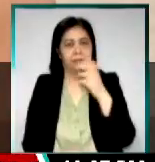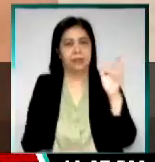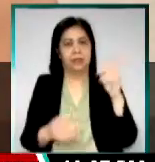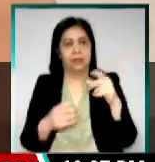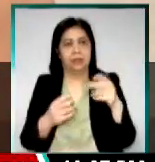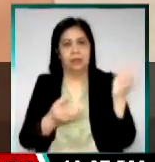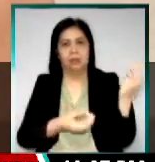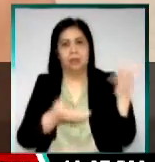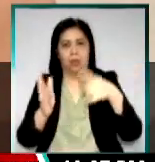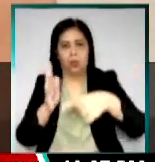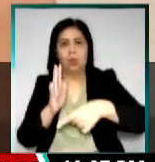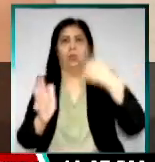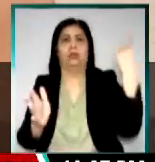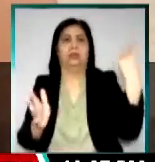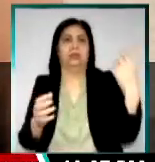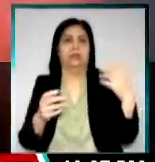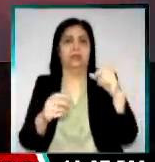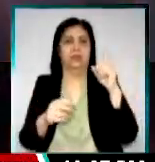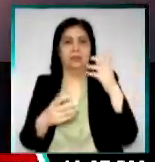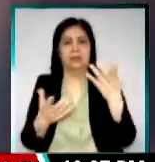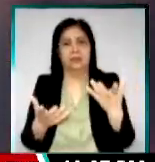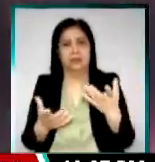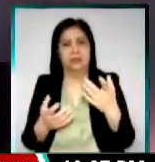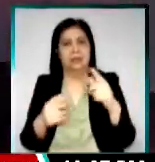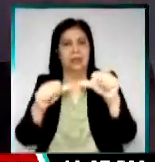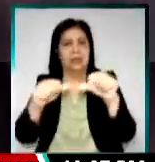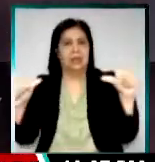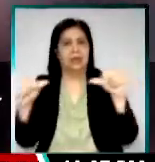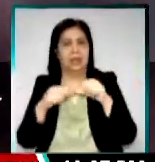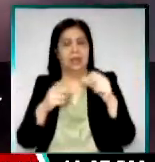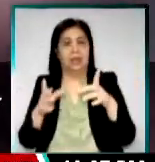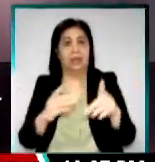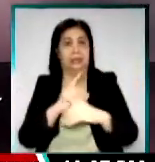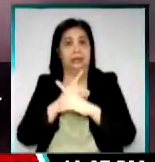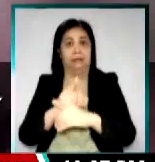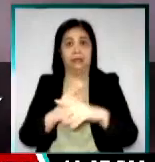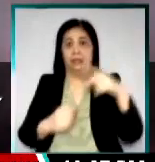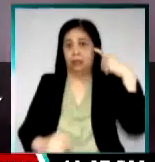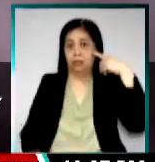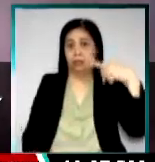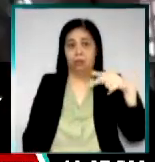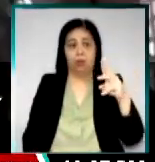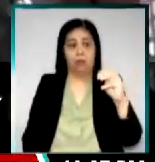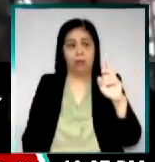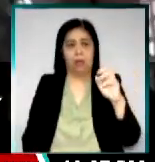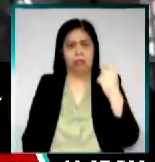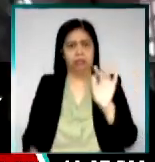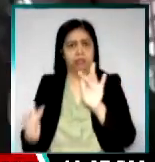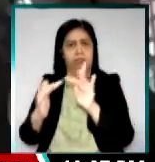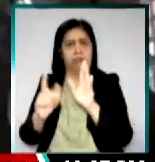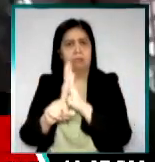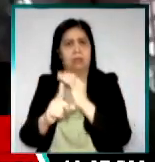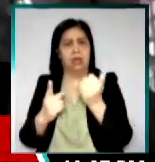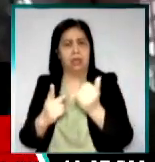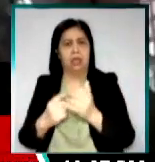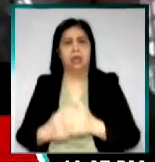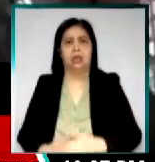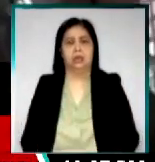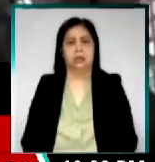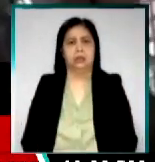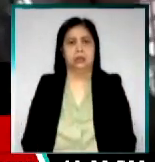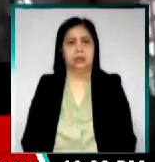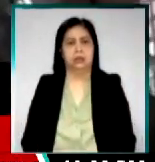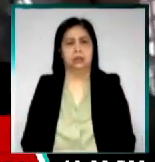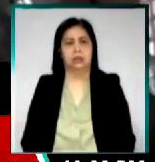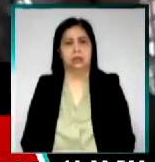isang, isang area lang. Depensa ni Pumarin, nakipag-ugnayan sila sa barangay. Fortunate nung umulan, umalis